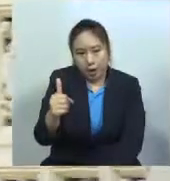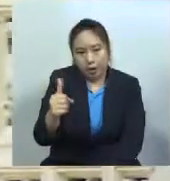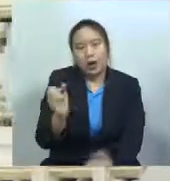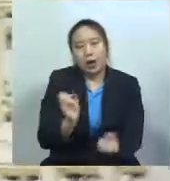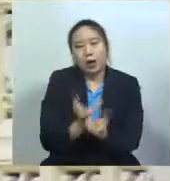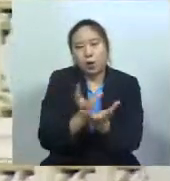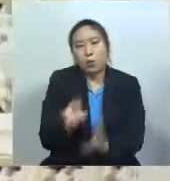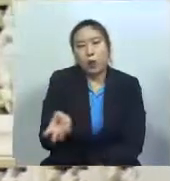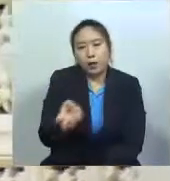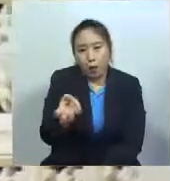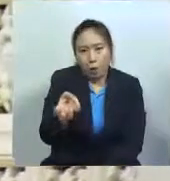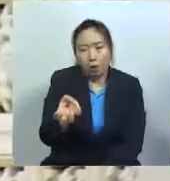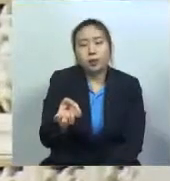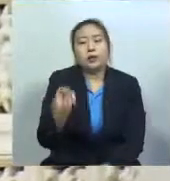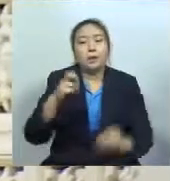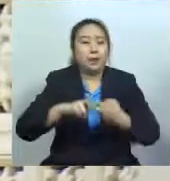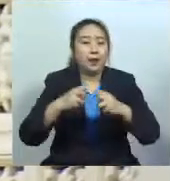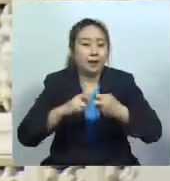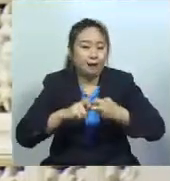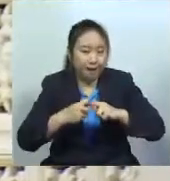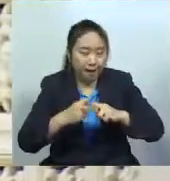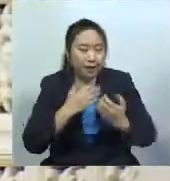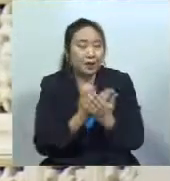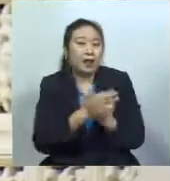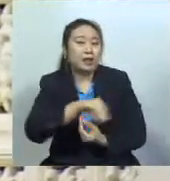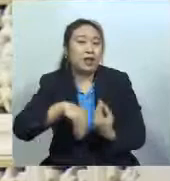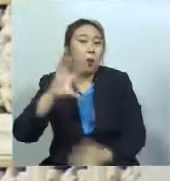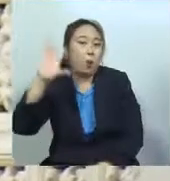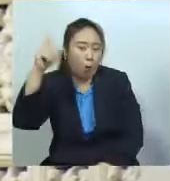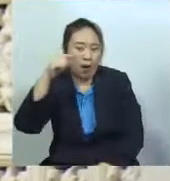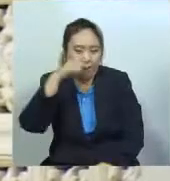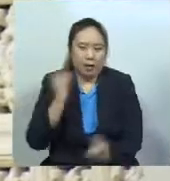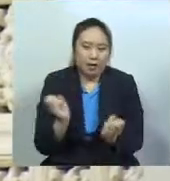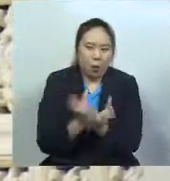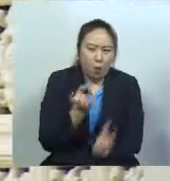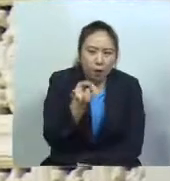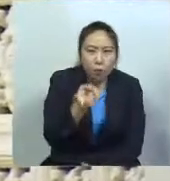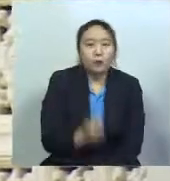ให้ได้รับผลกระทบน้อยที่สุดจากปัญหาทางเศรษฐกิจโลกนั่นเองนะคะ